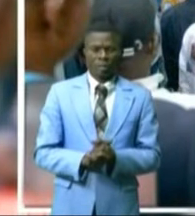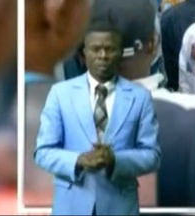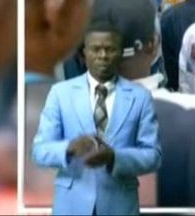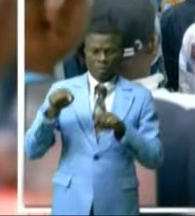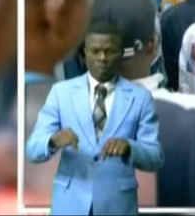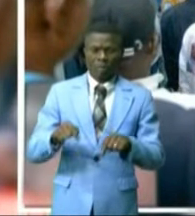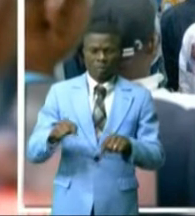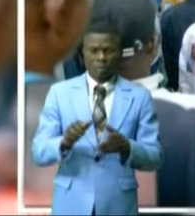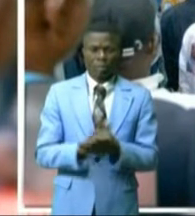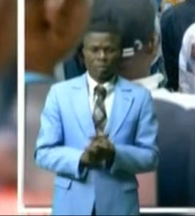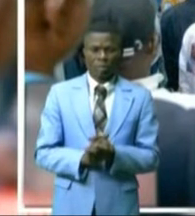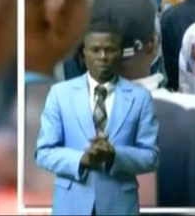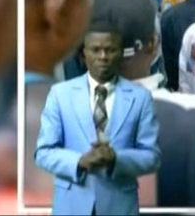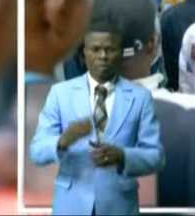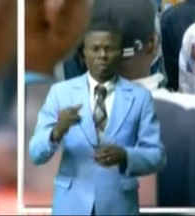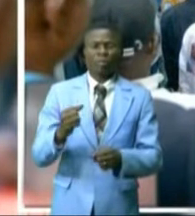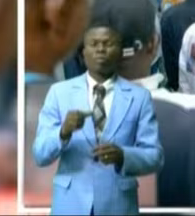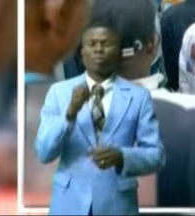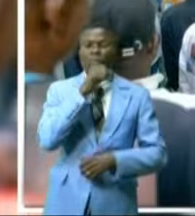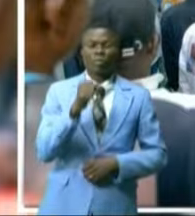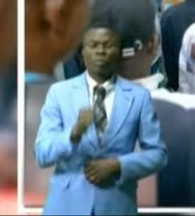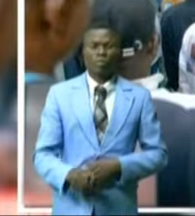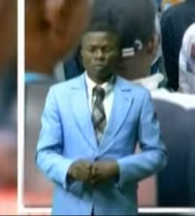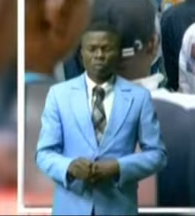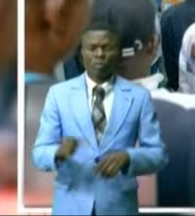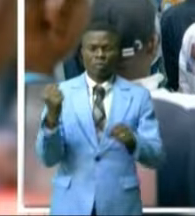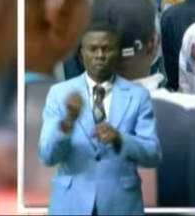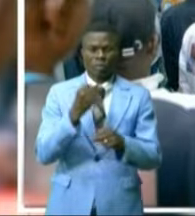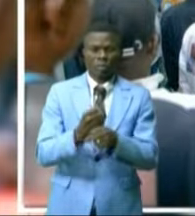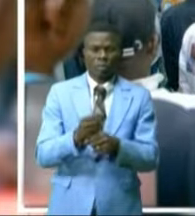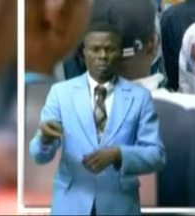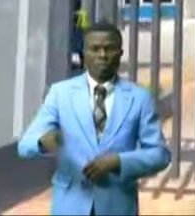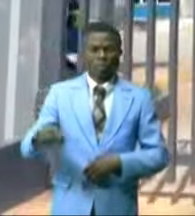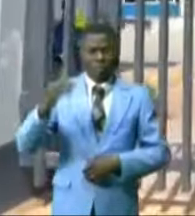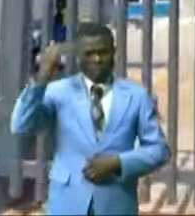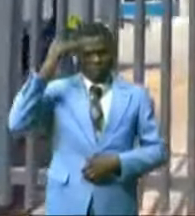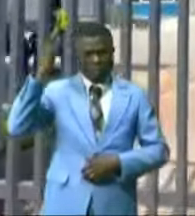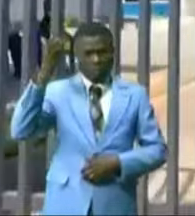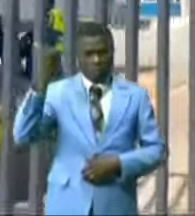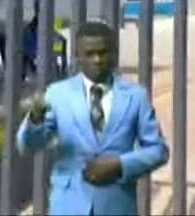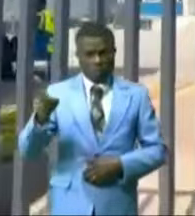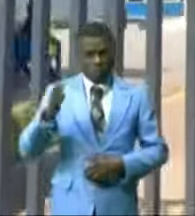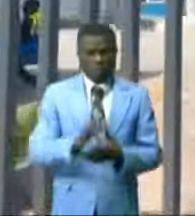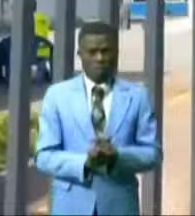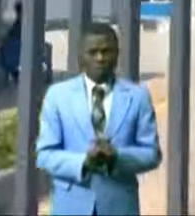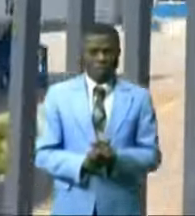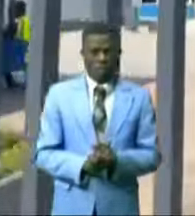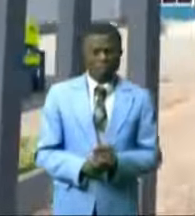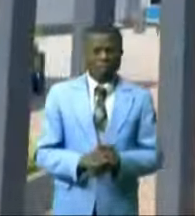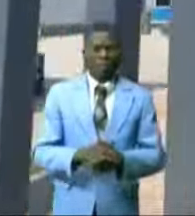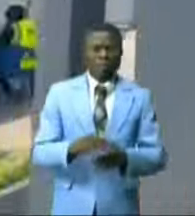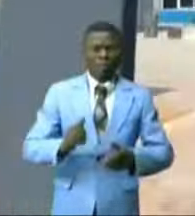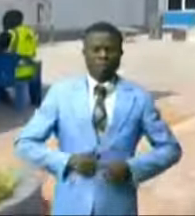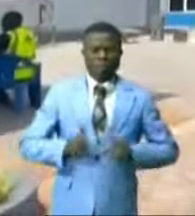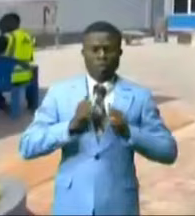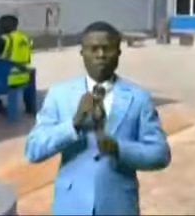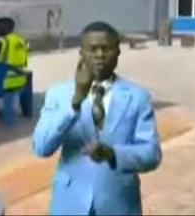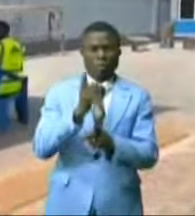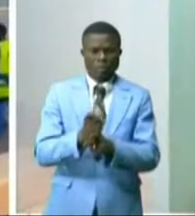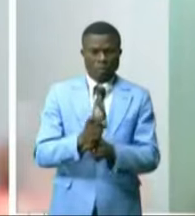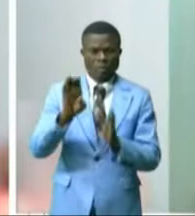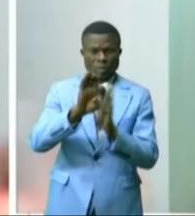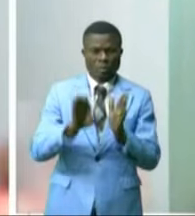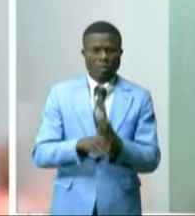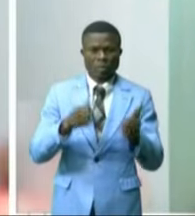Désormais, le retraité et autres fonctionnaires de l'État évoluant dans la province de l'Équateur ont une adresse sûre aux conditions